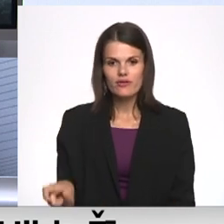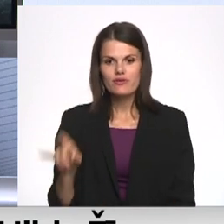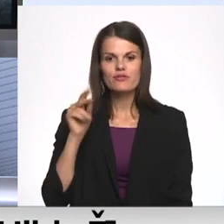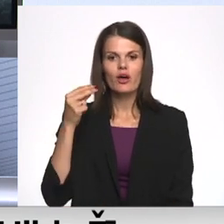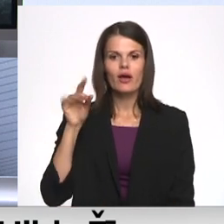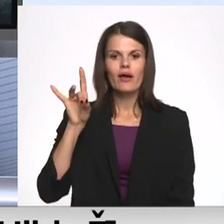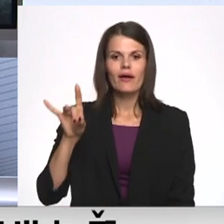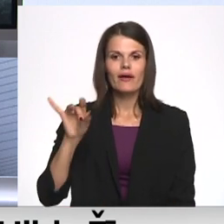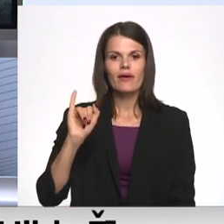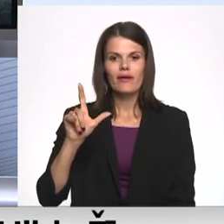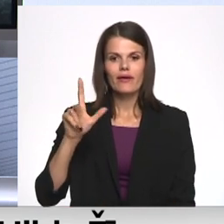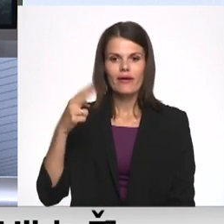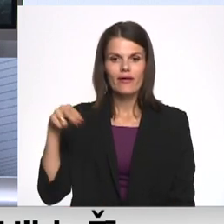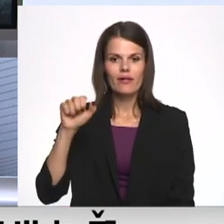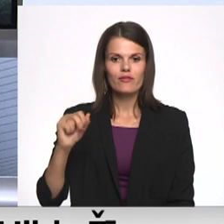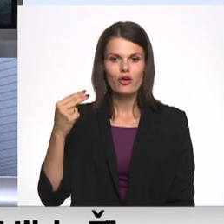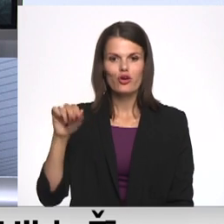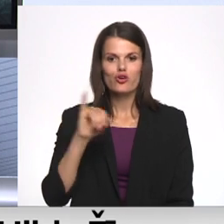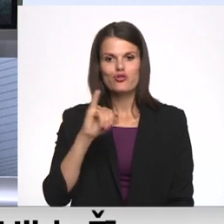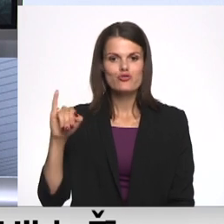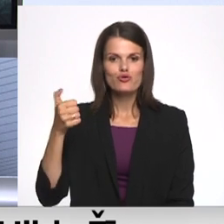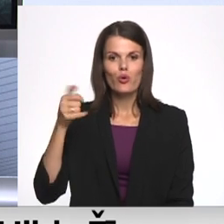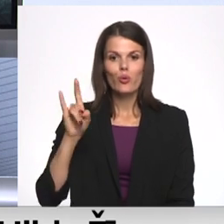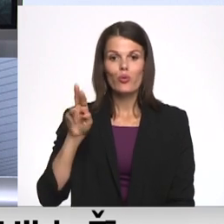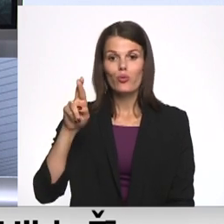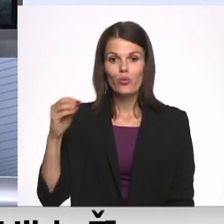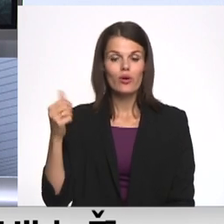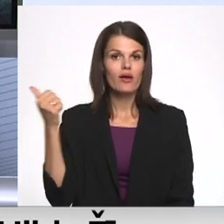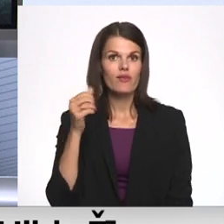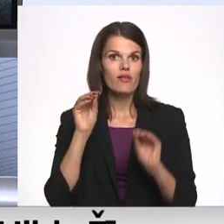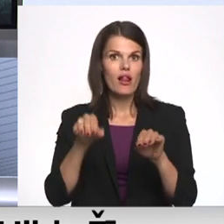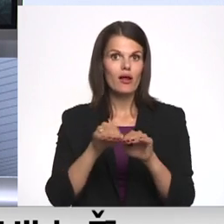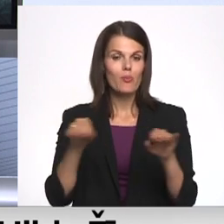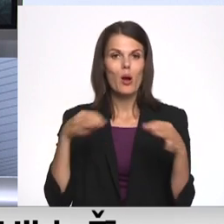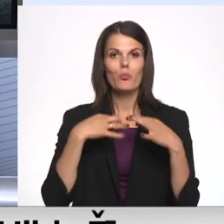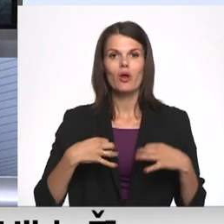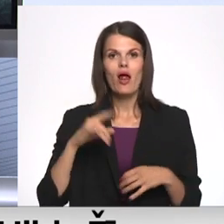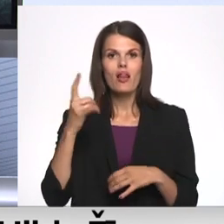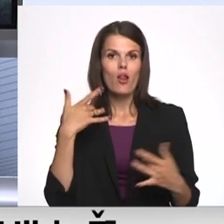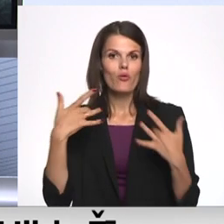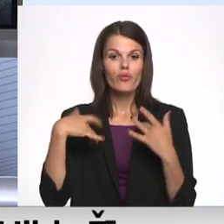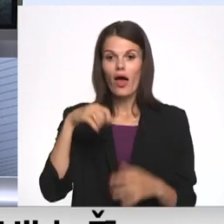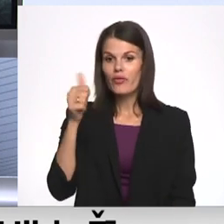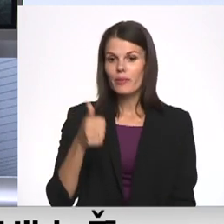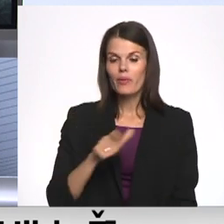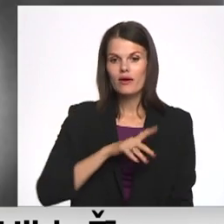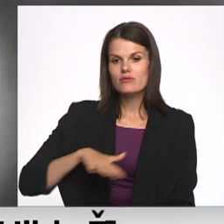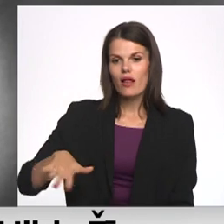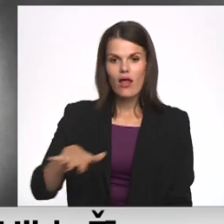Māksliniece pieder pie leļinieku zelta paaudzes. Viņi lika pamatus profesionālajai Leļļu teātra mākslē Latvijā.